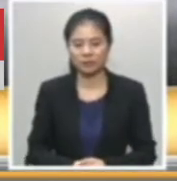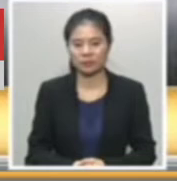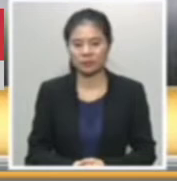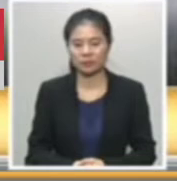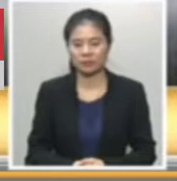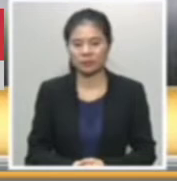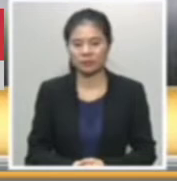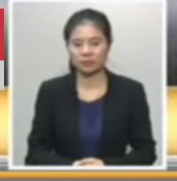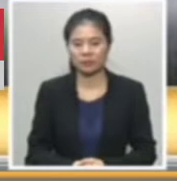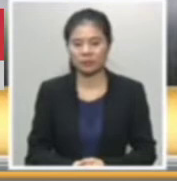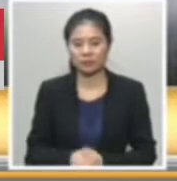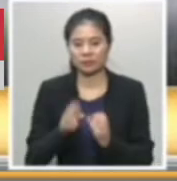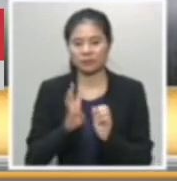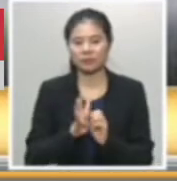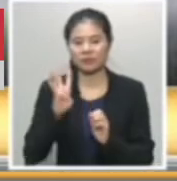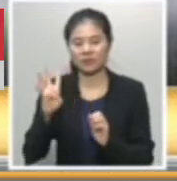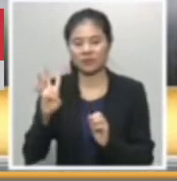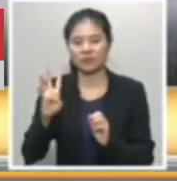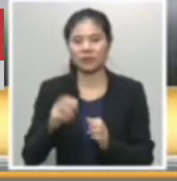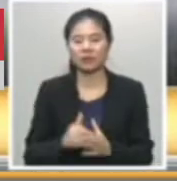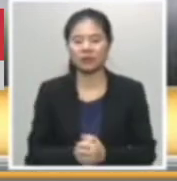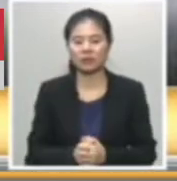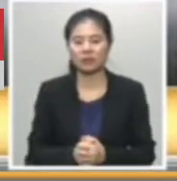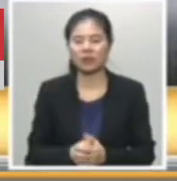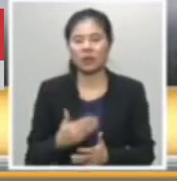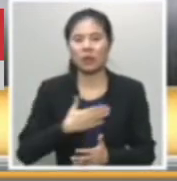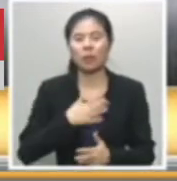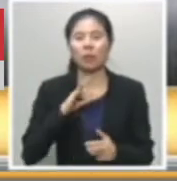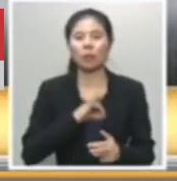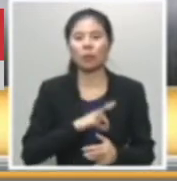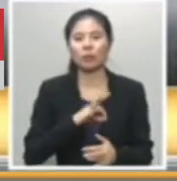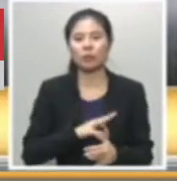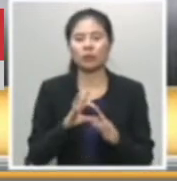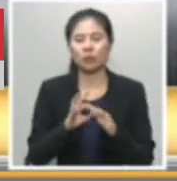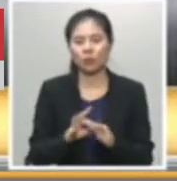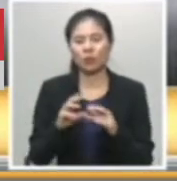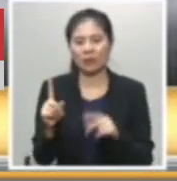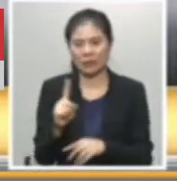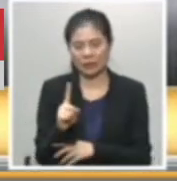ครับข้อที่4ครับสิ่งที่กระผมเป็นห่วงก็คือ